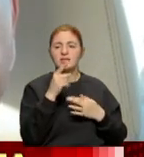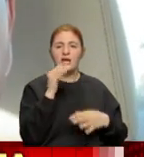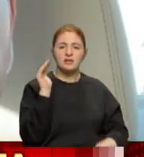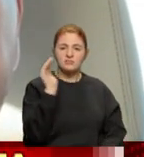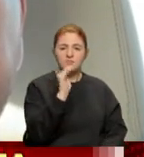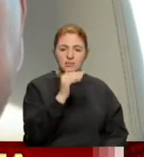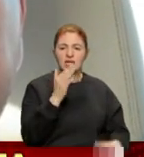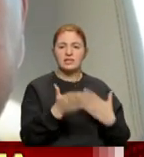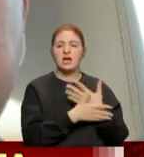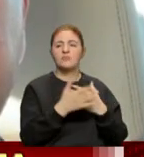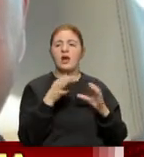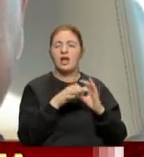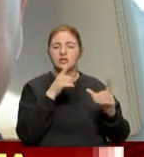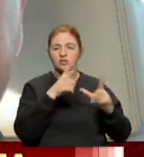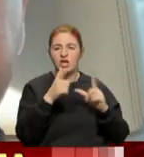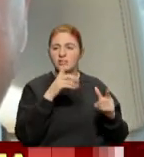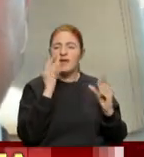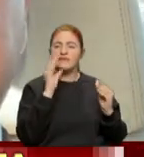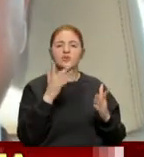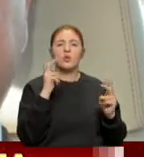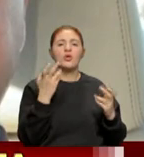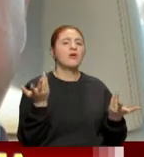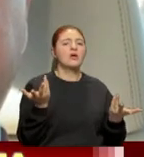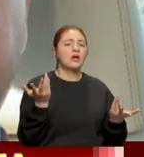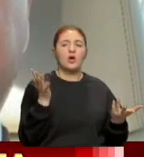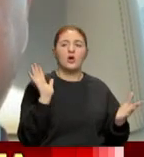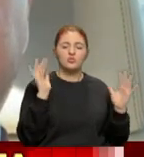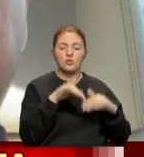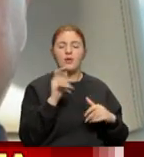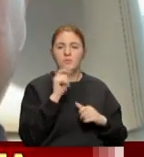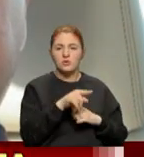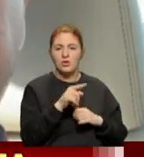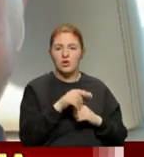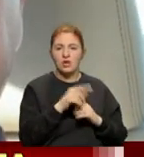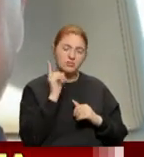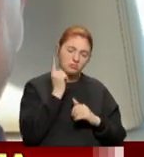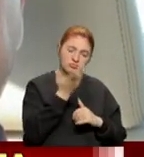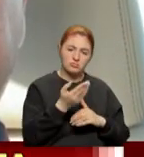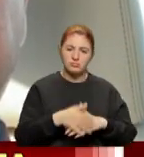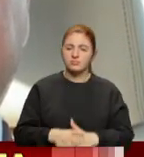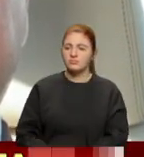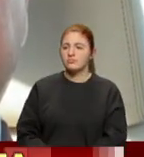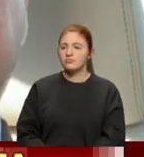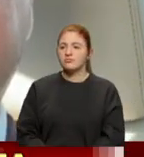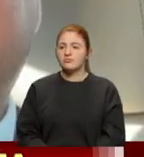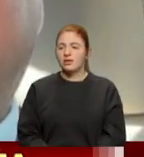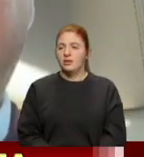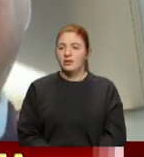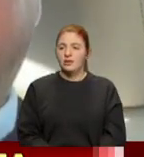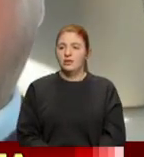ulaşan yardımla ilgili çağrılar en çok hangi noktada toplanmış durumda? Dinliyoruz.